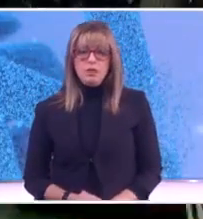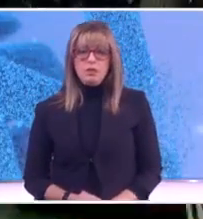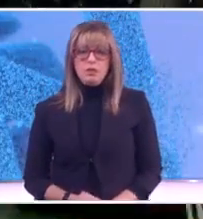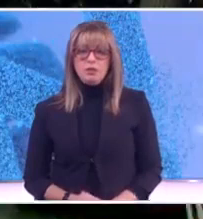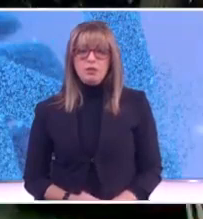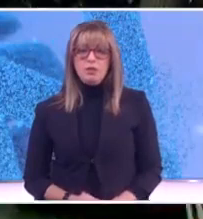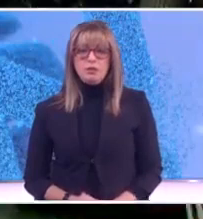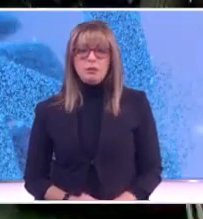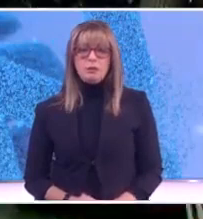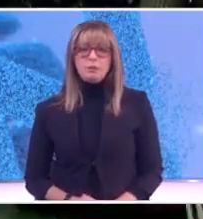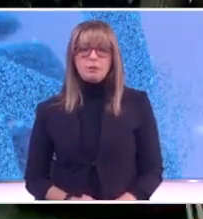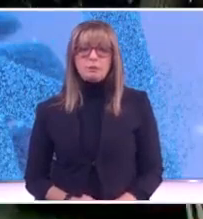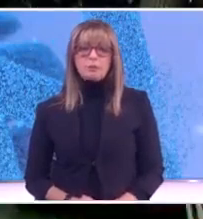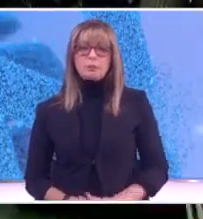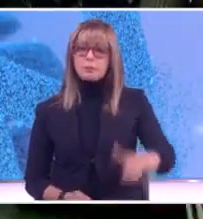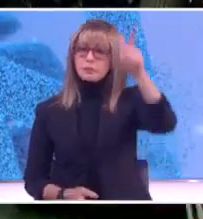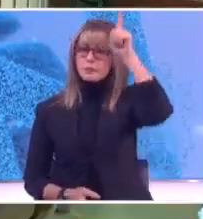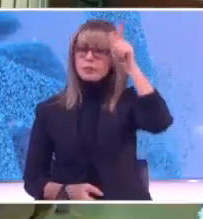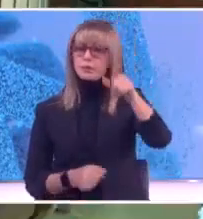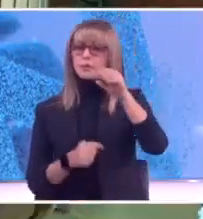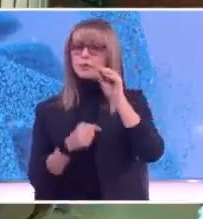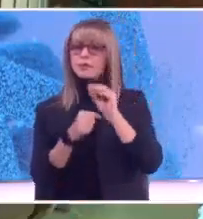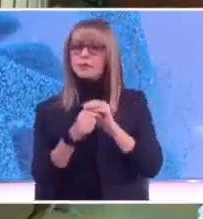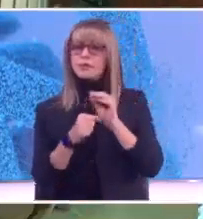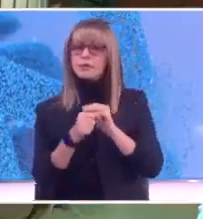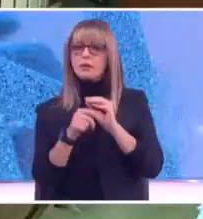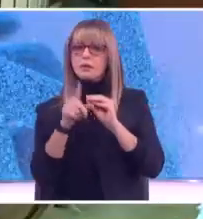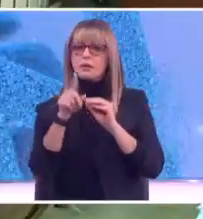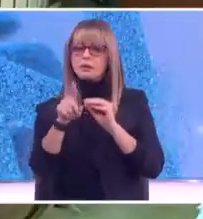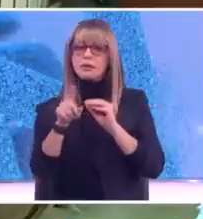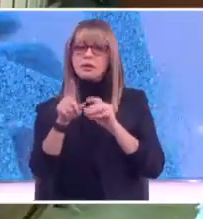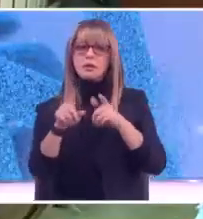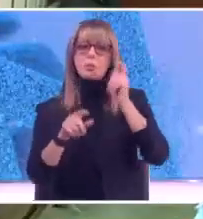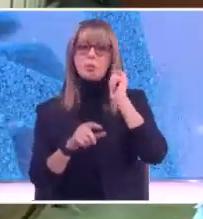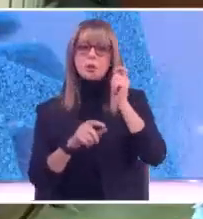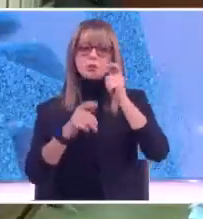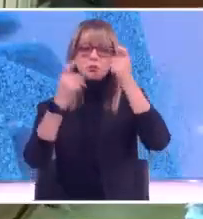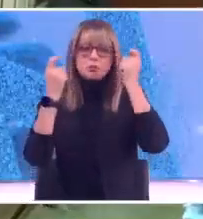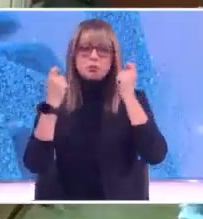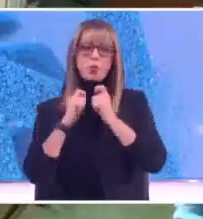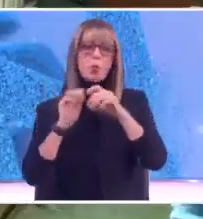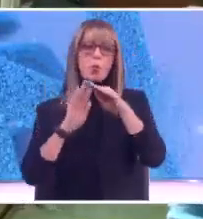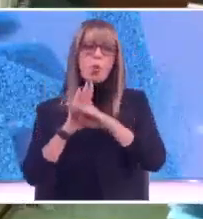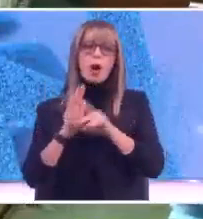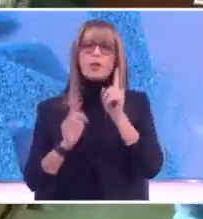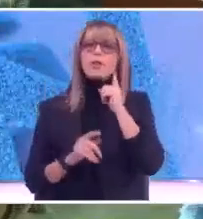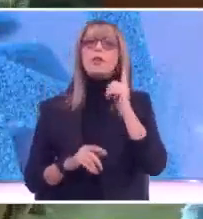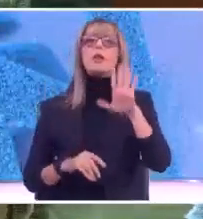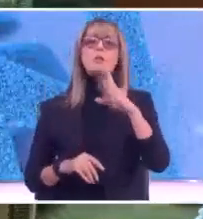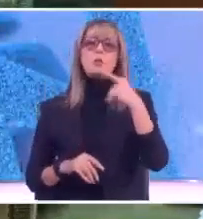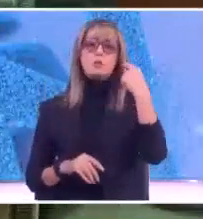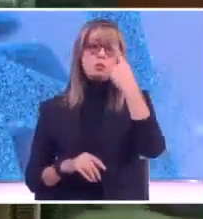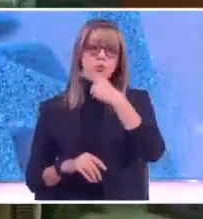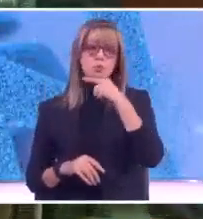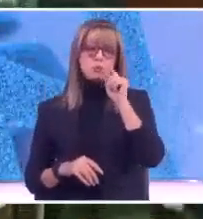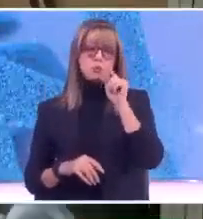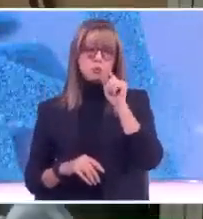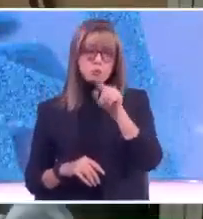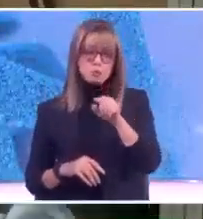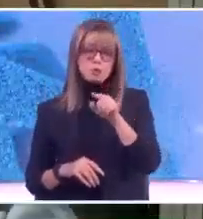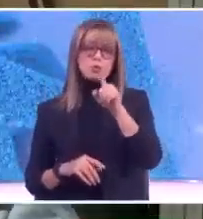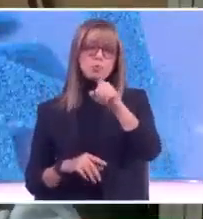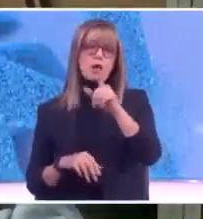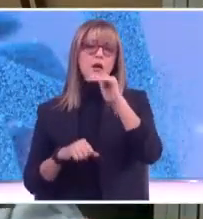Aslında İran'da tabii Mahsa Emini'nin zorunlu başörtüsü kuralına uymadığı için ve irşat devriyeleri